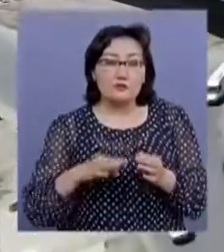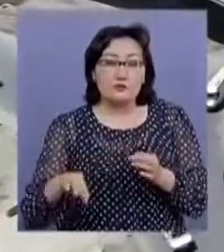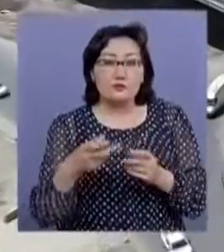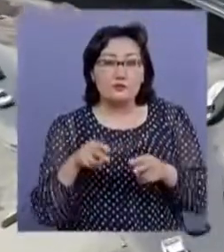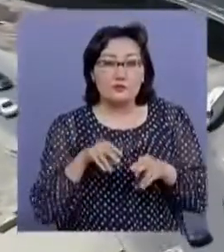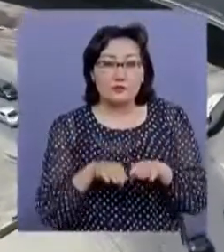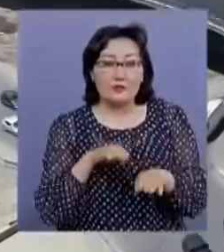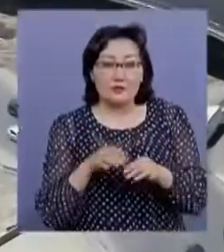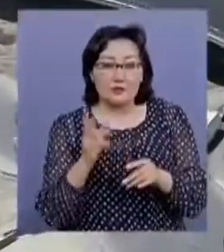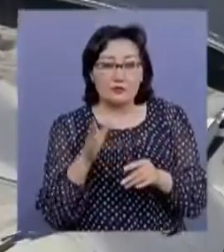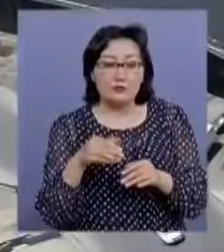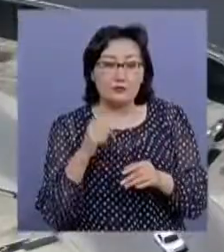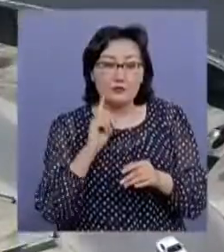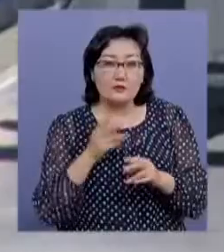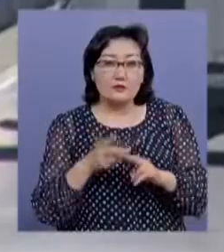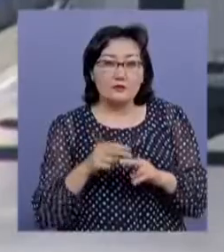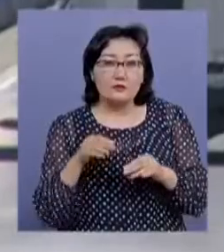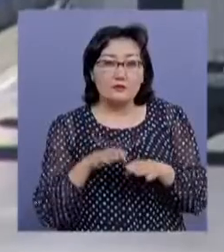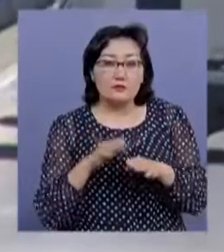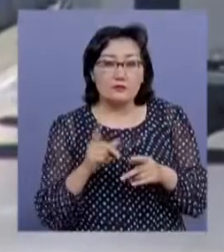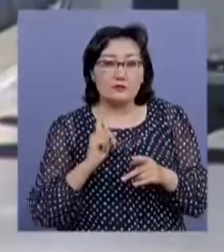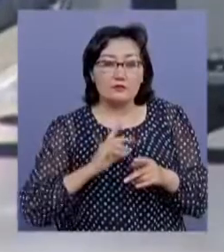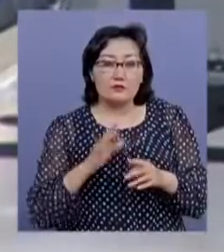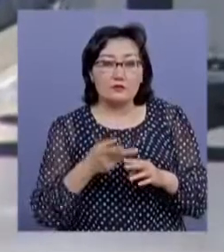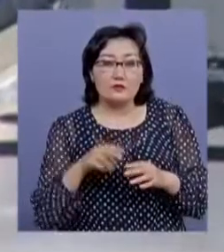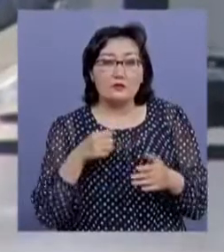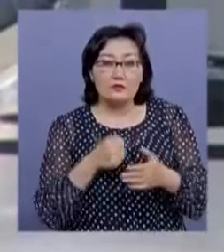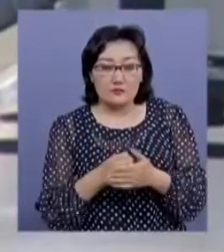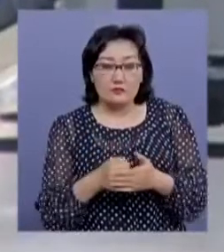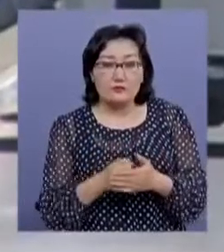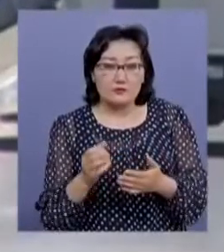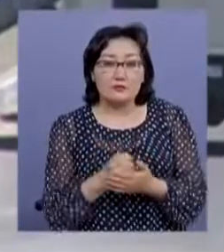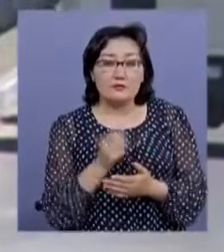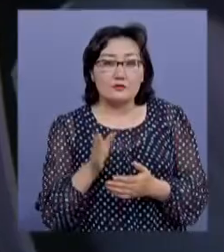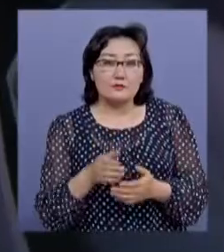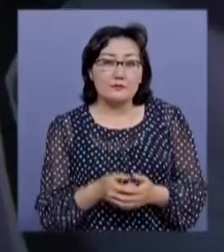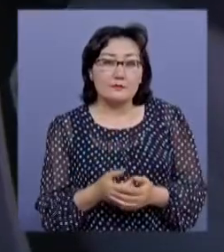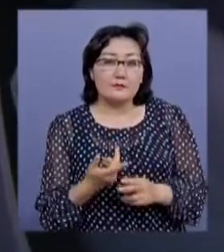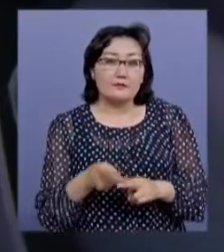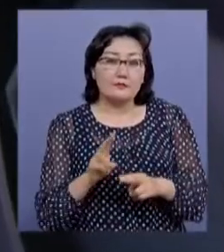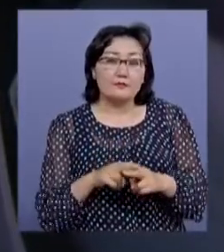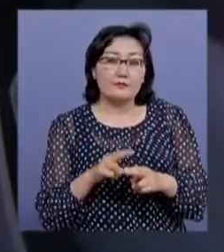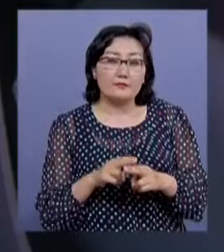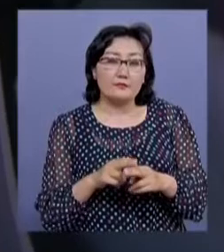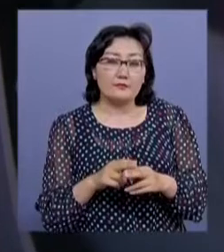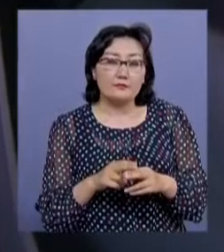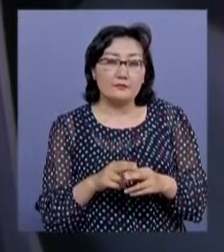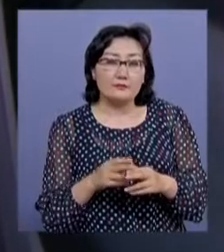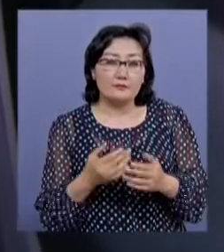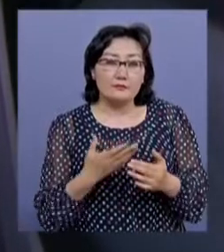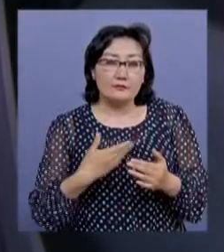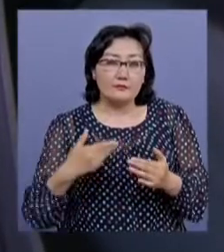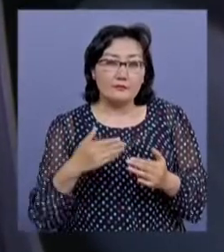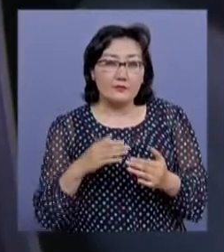қатынауына ыңғайлы болады. Жүргізушілер бұрынғыдай кептелісте тұрмай діттеген жеріне жылдам жетеді. Ашылғалы бері осына